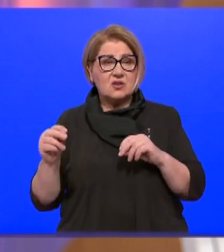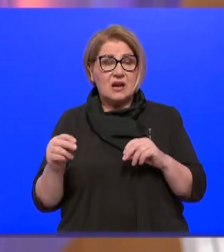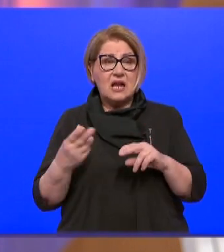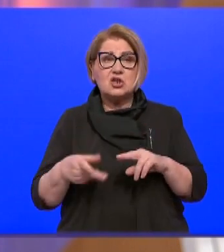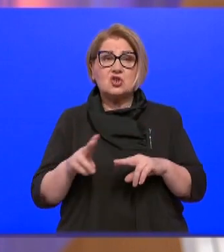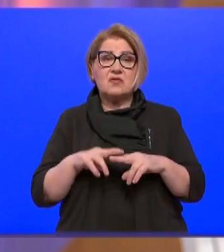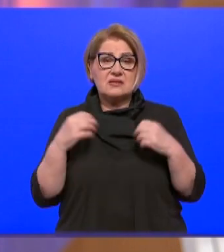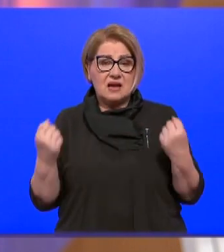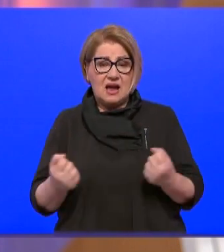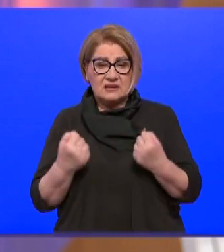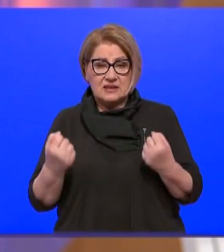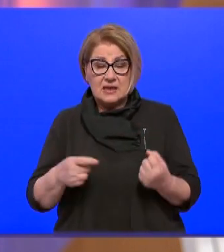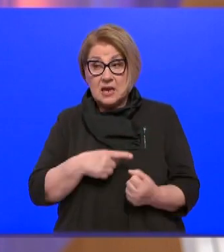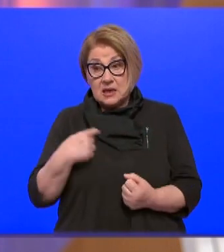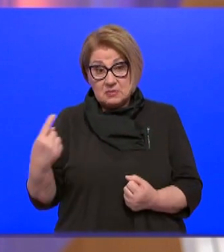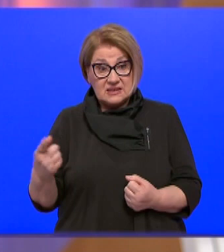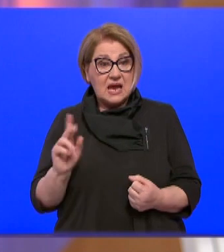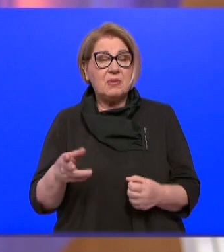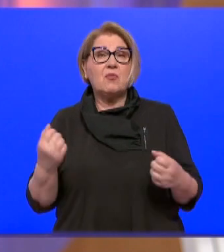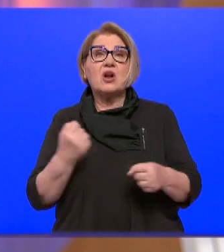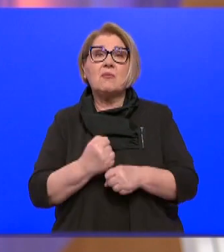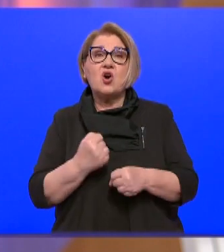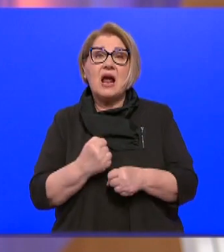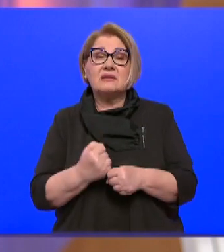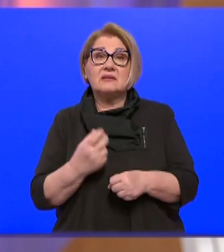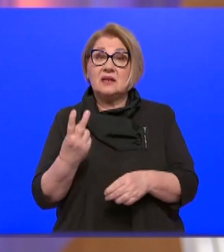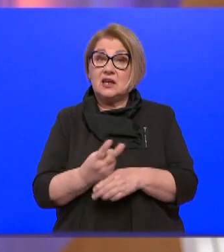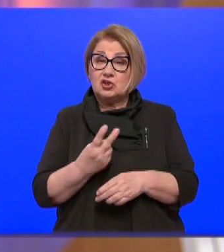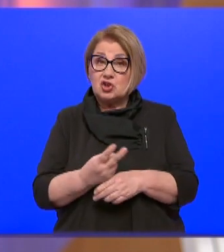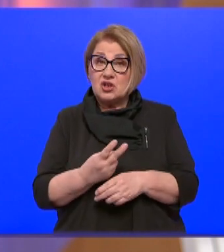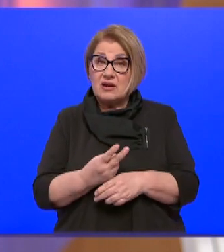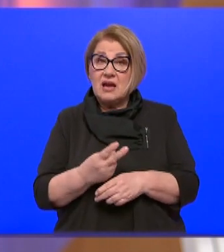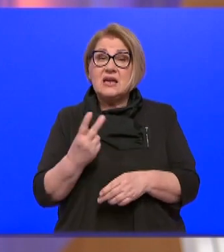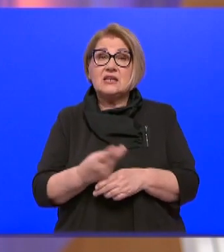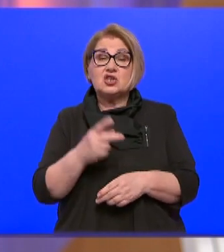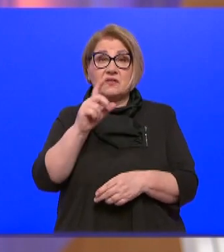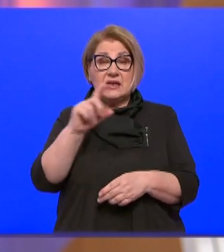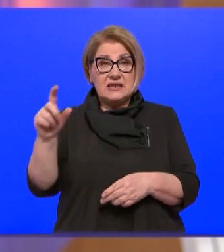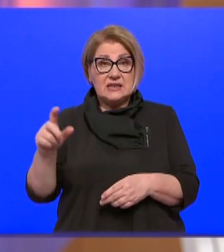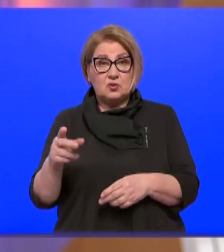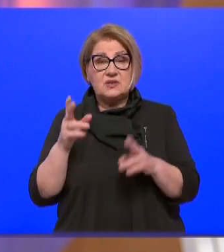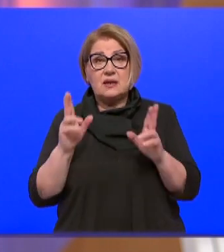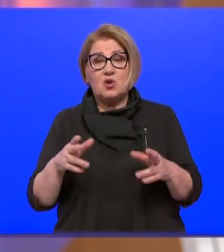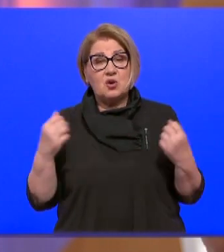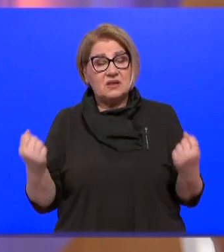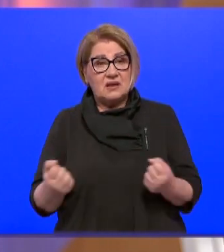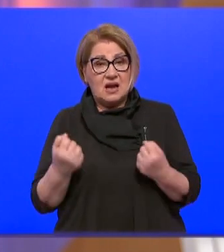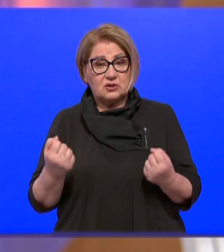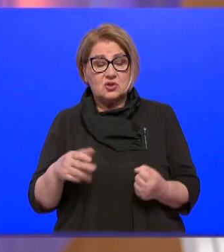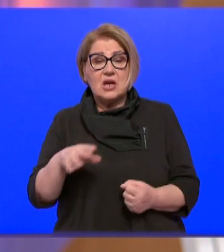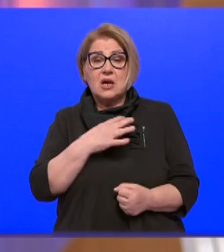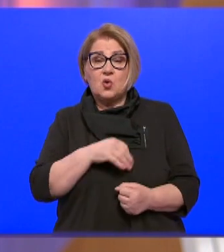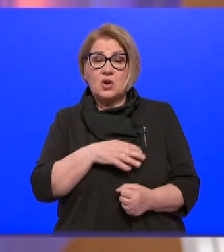nam treba. I mi se moramo angažirati. I država i državne institucije se moraju angažirati. Iako, recimo, u